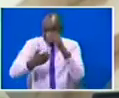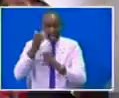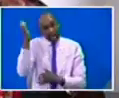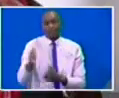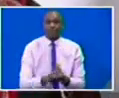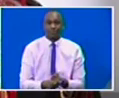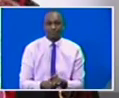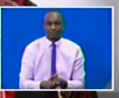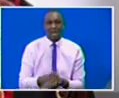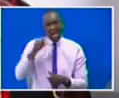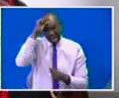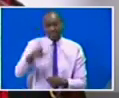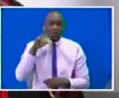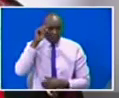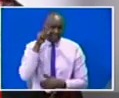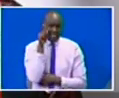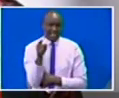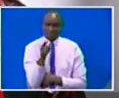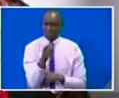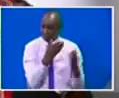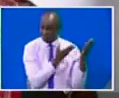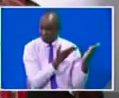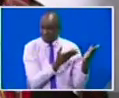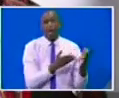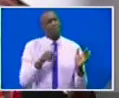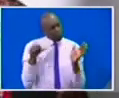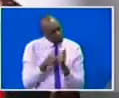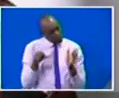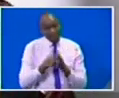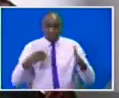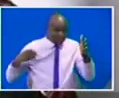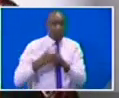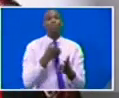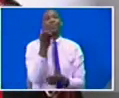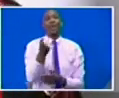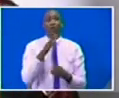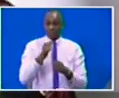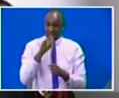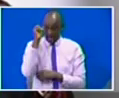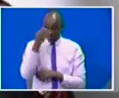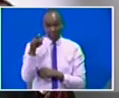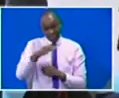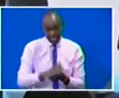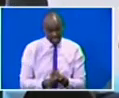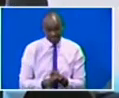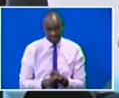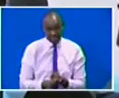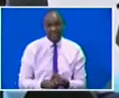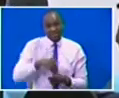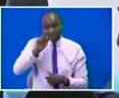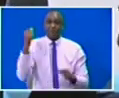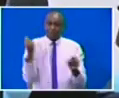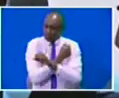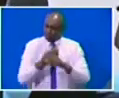hapa. Gavana wa Mombasa Ali Hassan Joho alijipata kuachwa nje ya hafla hiyo na mbunge wa eneo hili Badi Twalib.